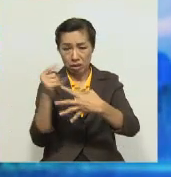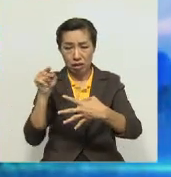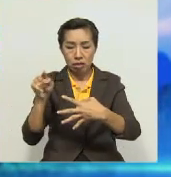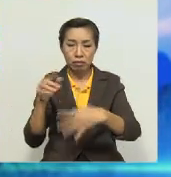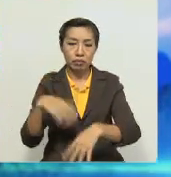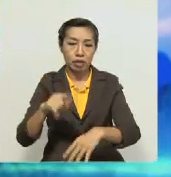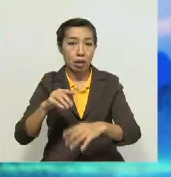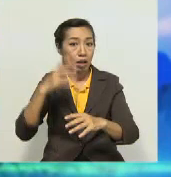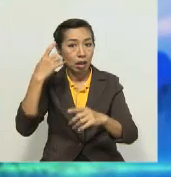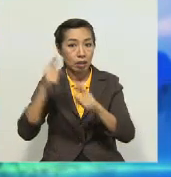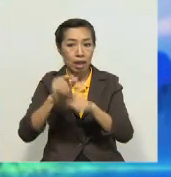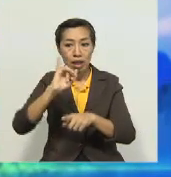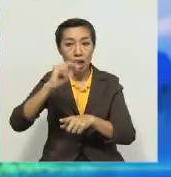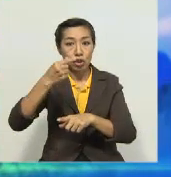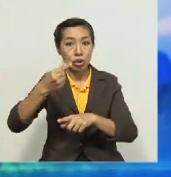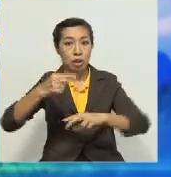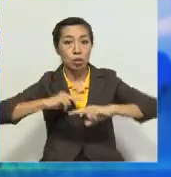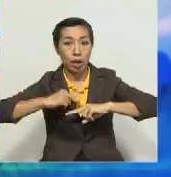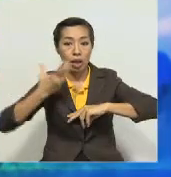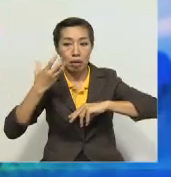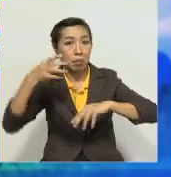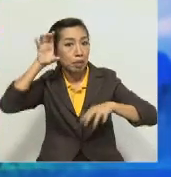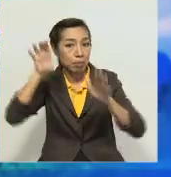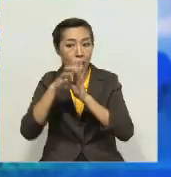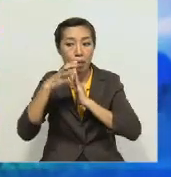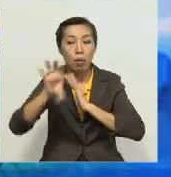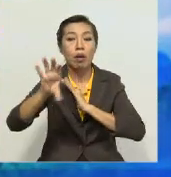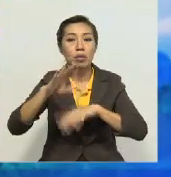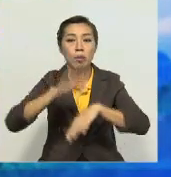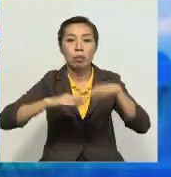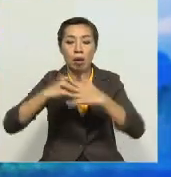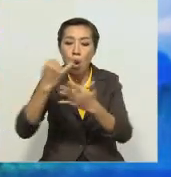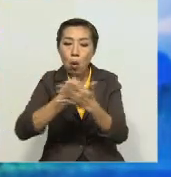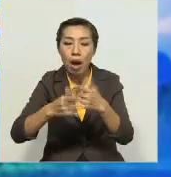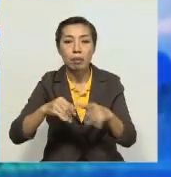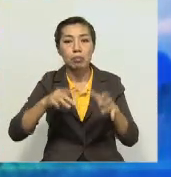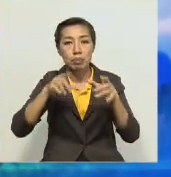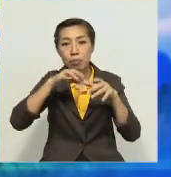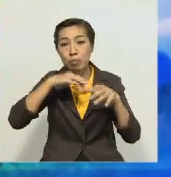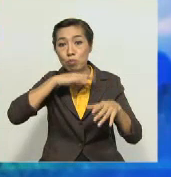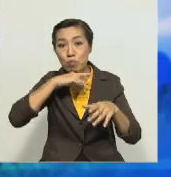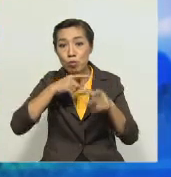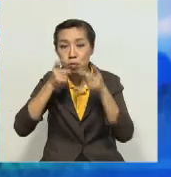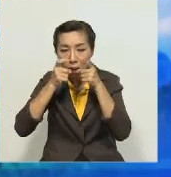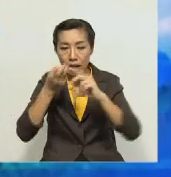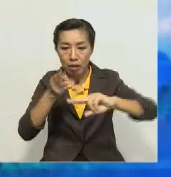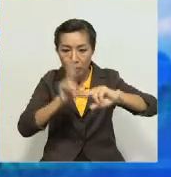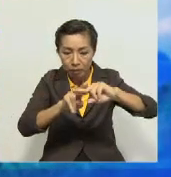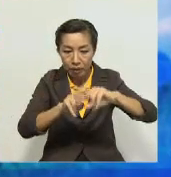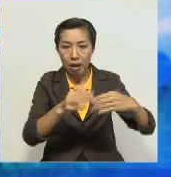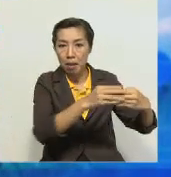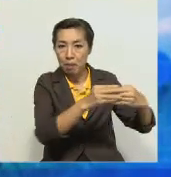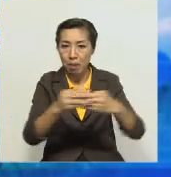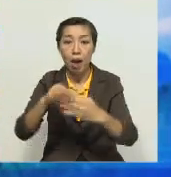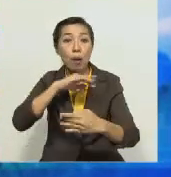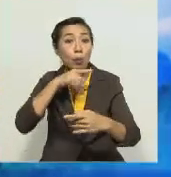ส่งโสตภาพในอสตาร์แรมส่วพระองค์เป็นภาพวดฝีประหัรูปหมูป่าพร้อมแสแทก พามหมูปากลบบ